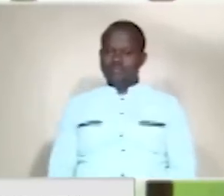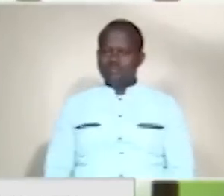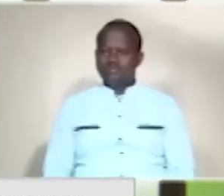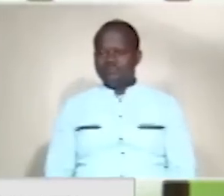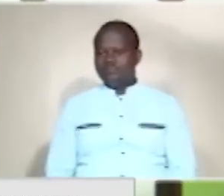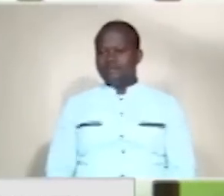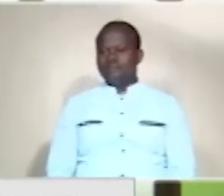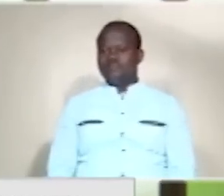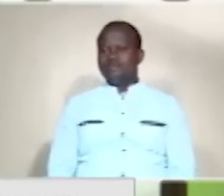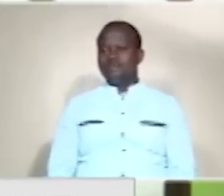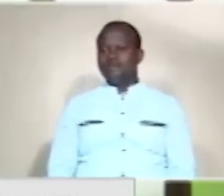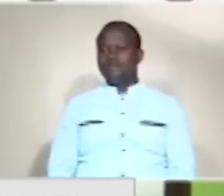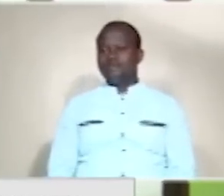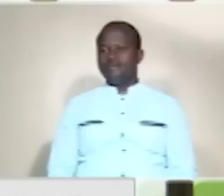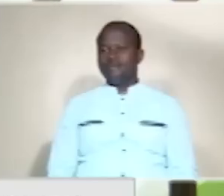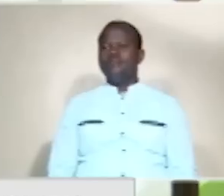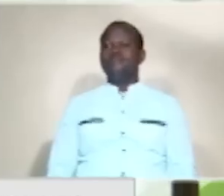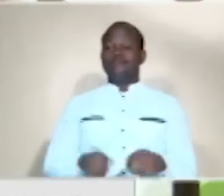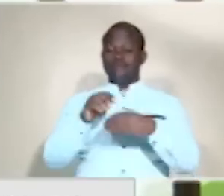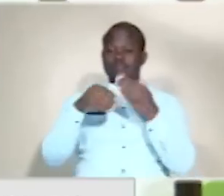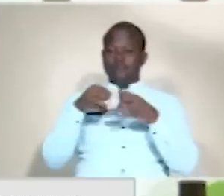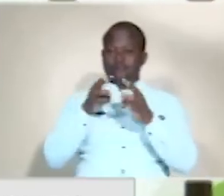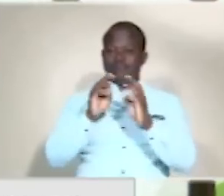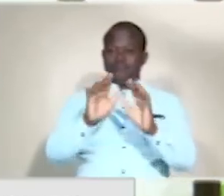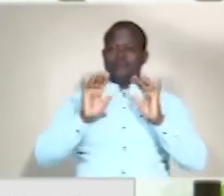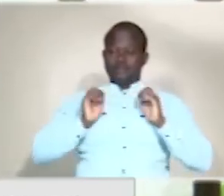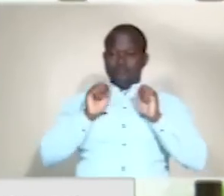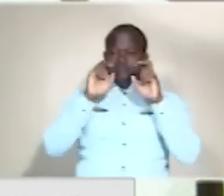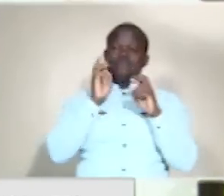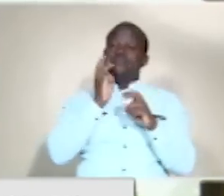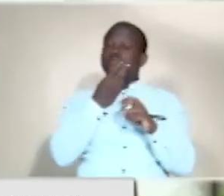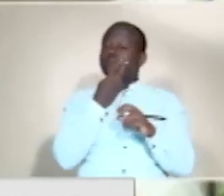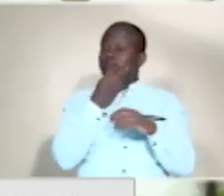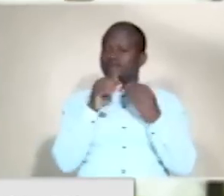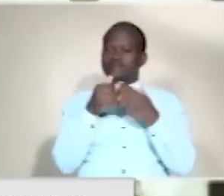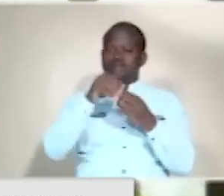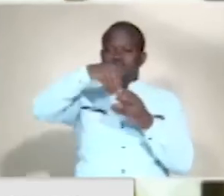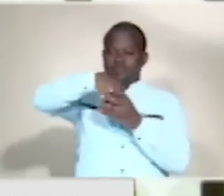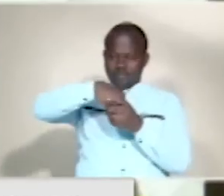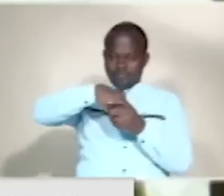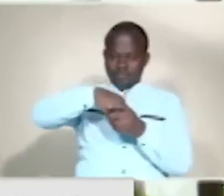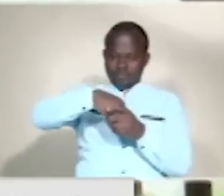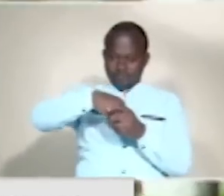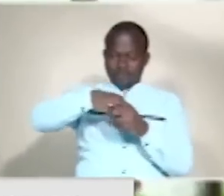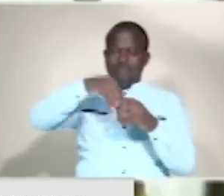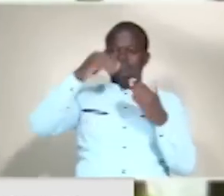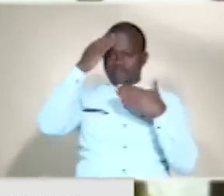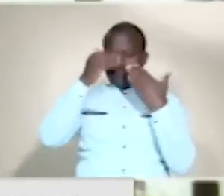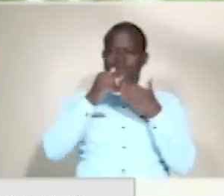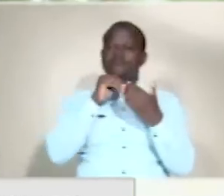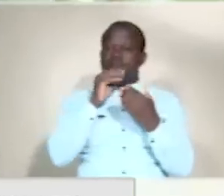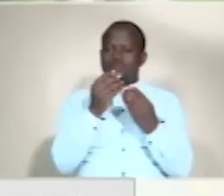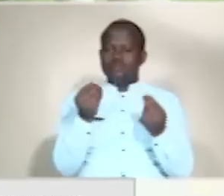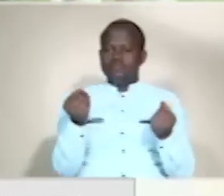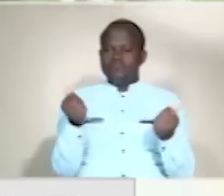noroho nzirike ahantu ndi kuzirikana uburyo bwo kwirinda ko amazi yagira mwa mu giti kugira ngo urubuto